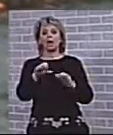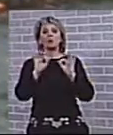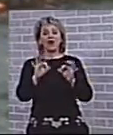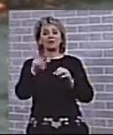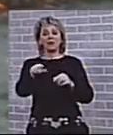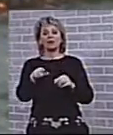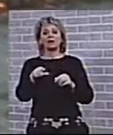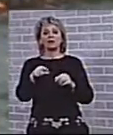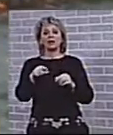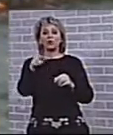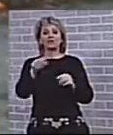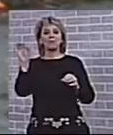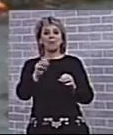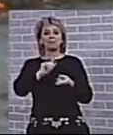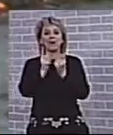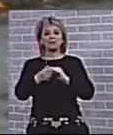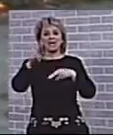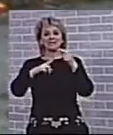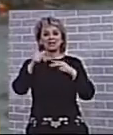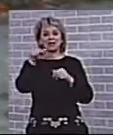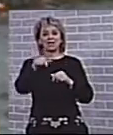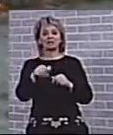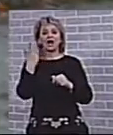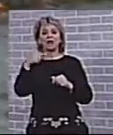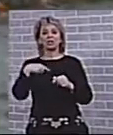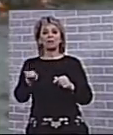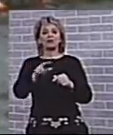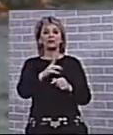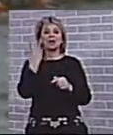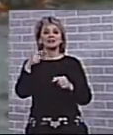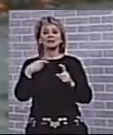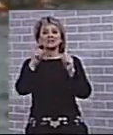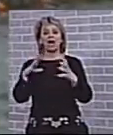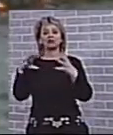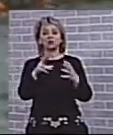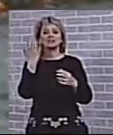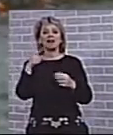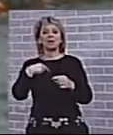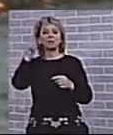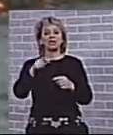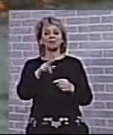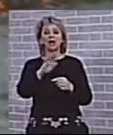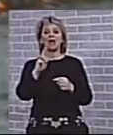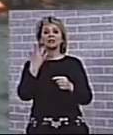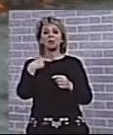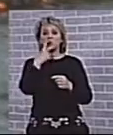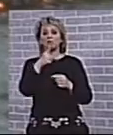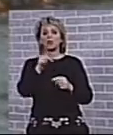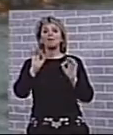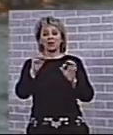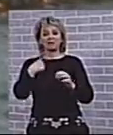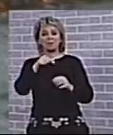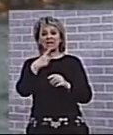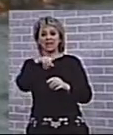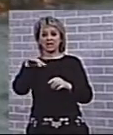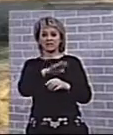правда, правда. У них моментально поменялось настроение, когда мы придем, когда мы сядем в автобус, когда мы куда-то приедем, когда мы увидим. И мы что, правда, на